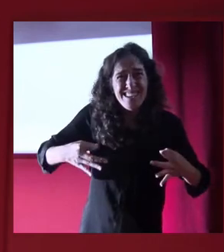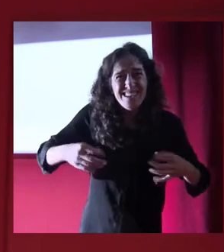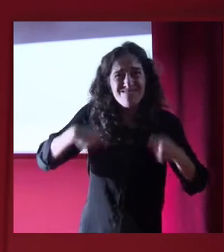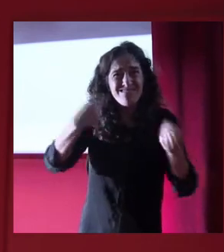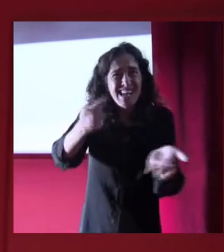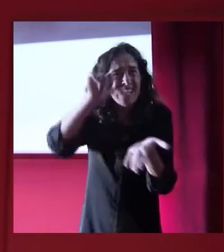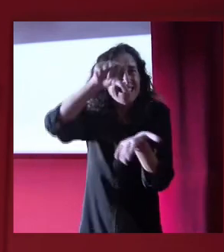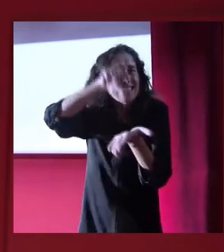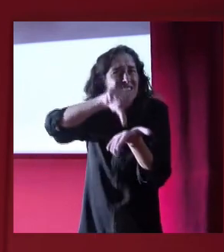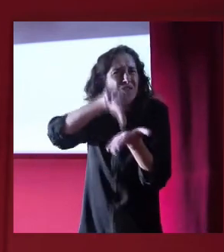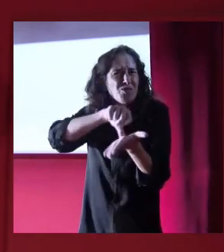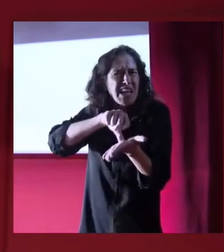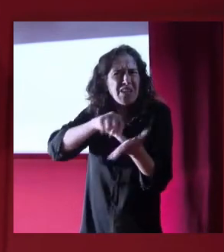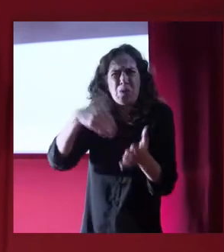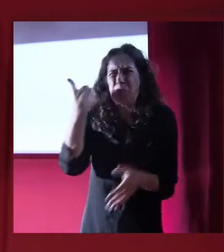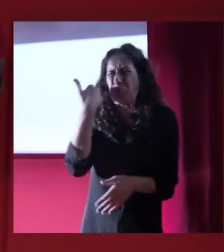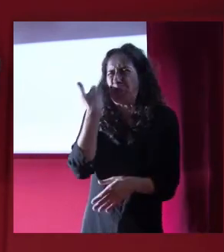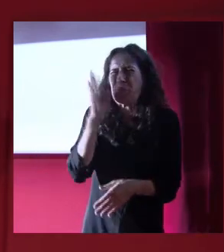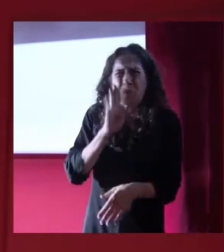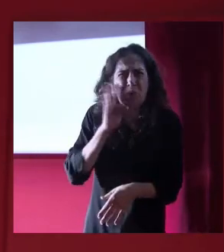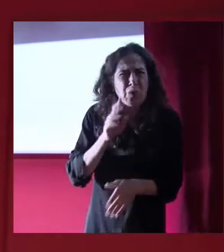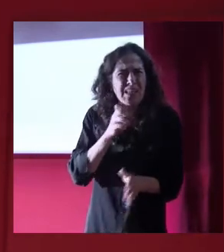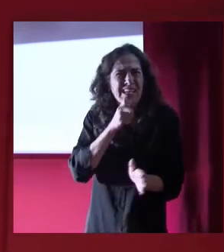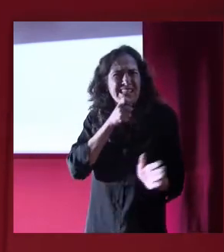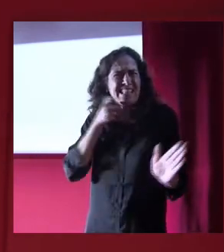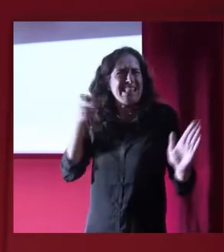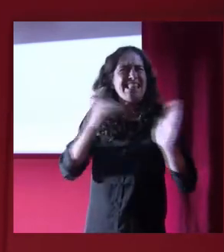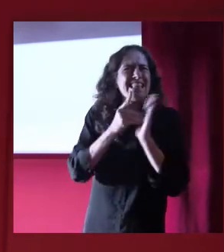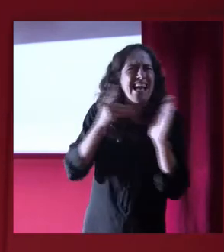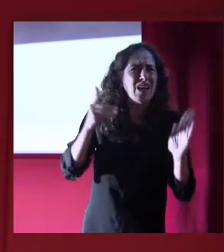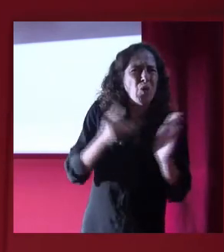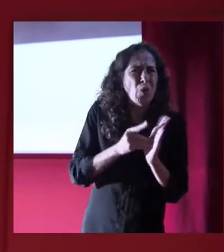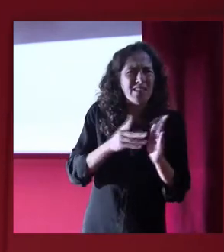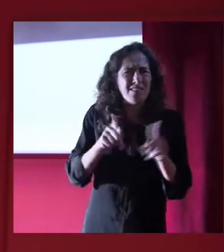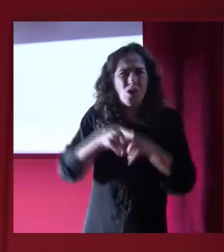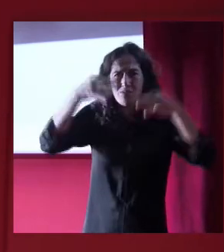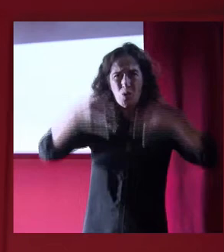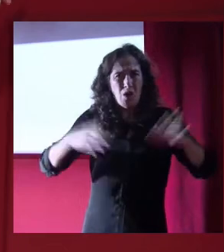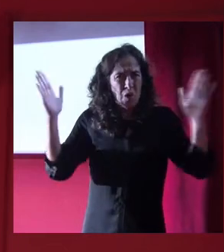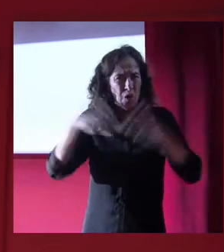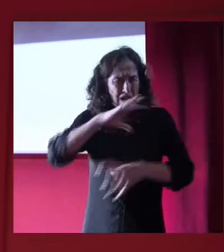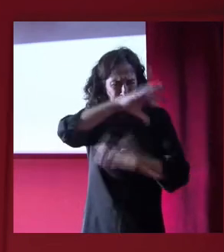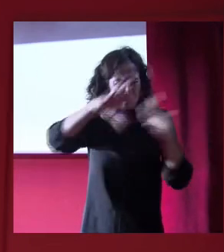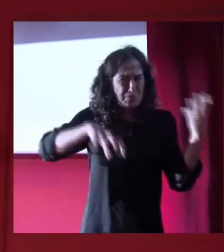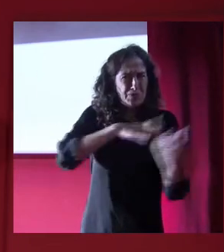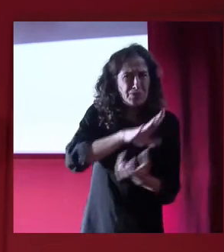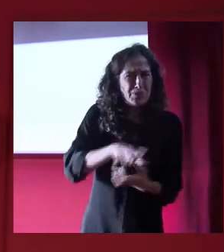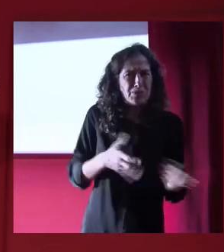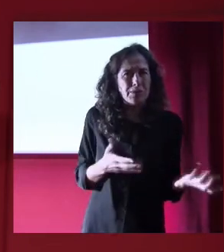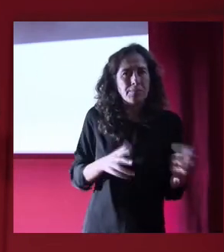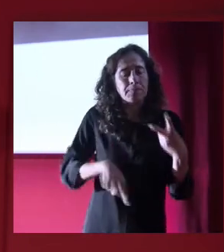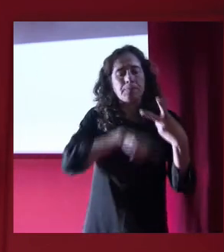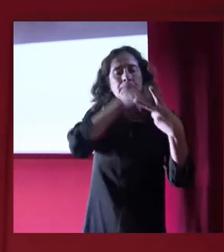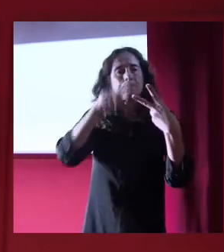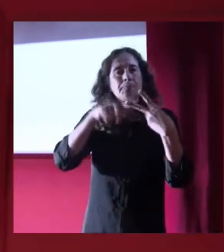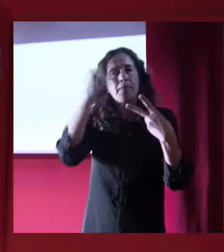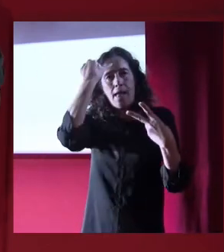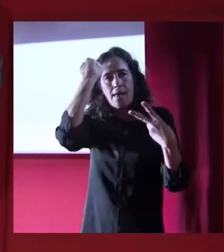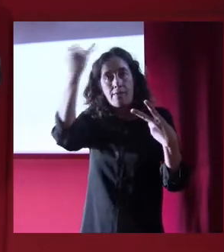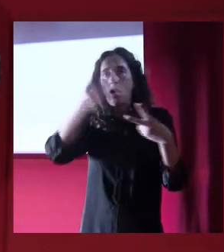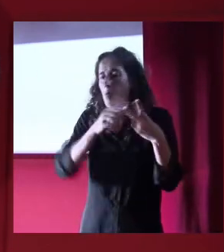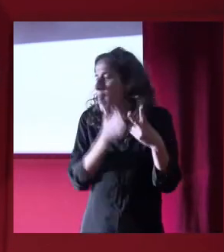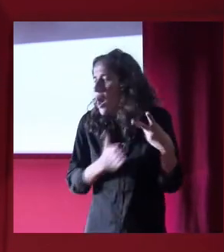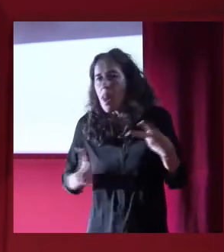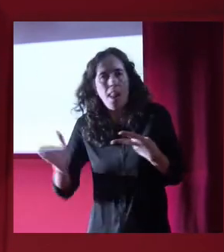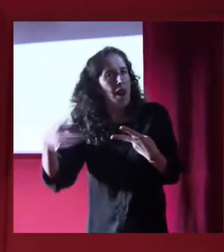una ciutat bruta, insegura, empobrida i caòtica. La segona idea, hi ha una alternativa